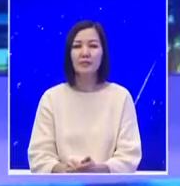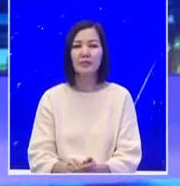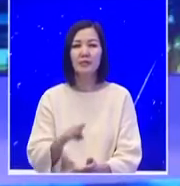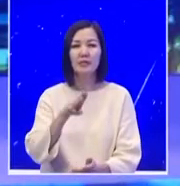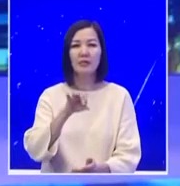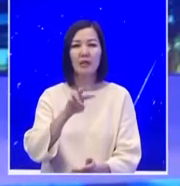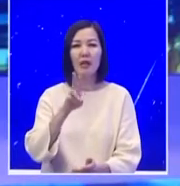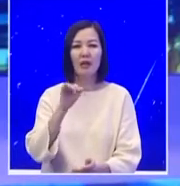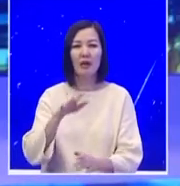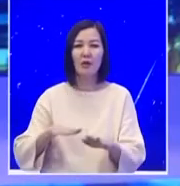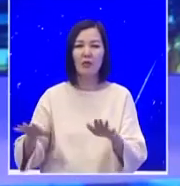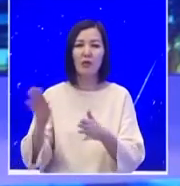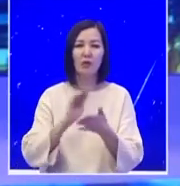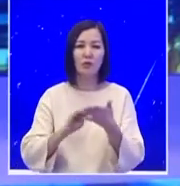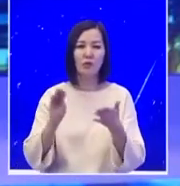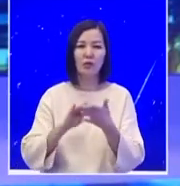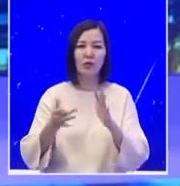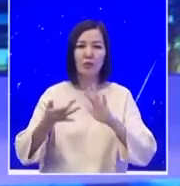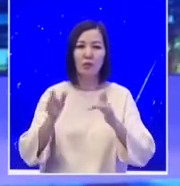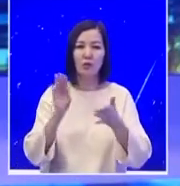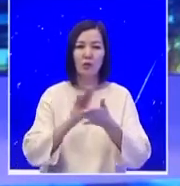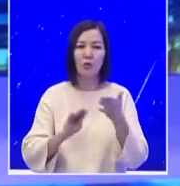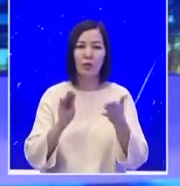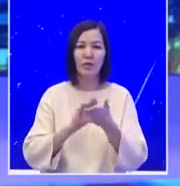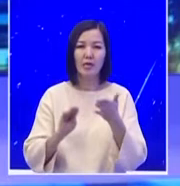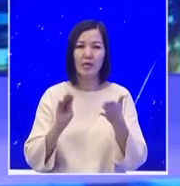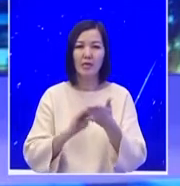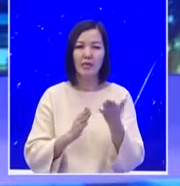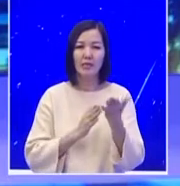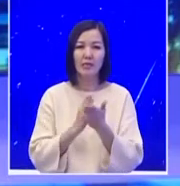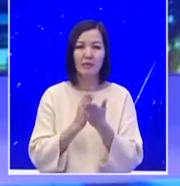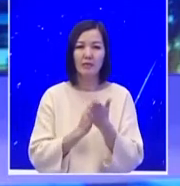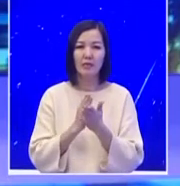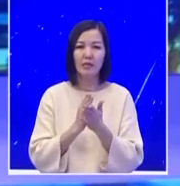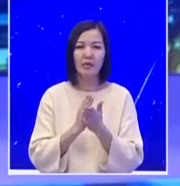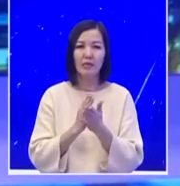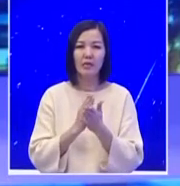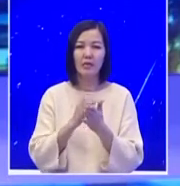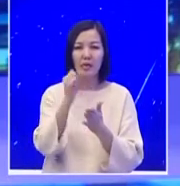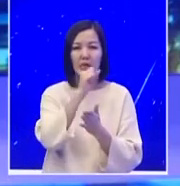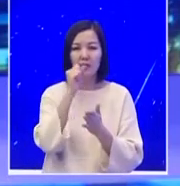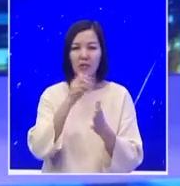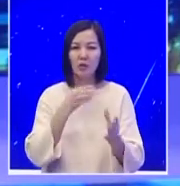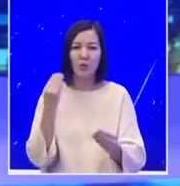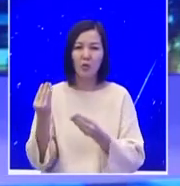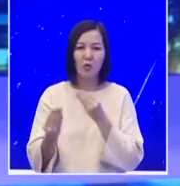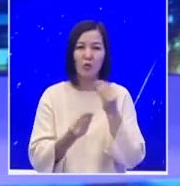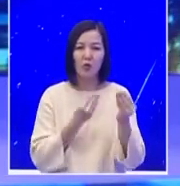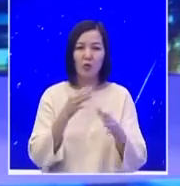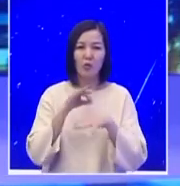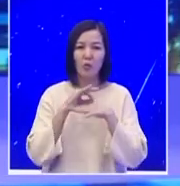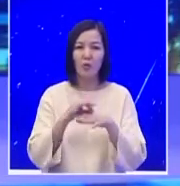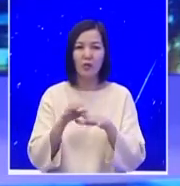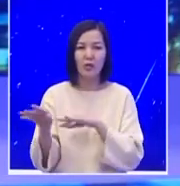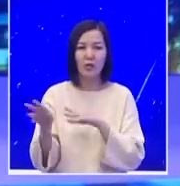Талғар ауданында бақ өкілдері, блогерлер, өңірлік коммуникация қызметкерлерінің басын қосқан қысқы ойын түрлерінен фестиваль өтті. Шара